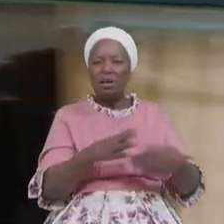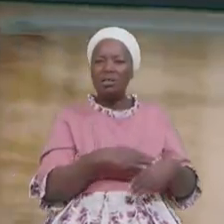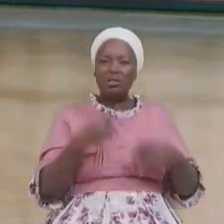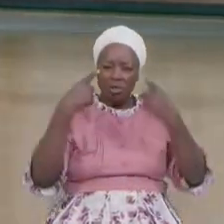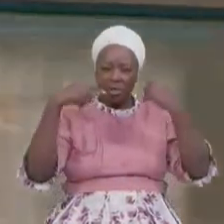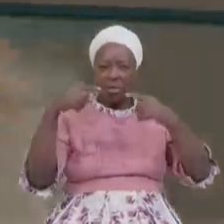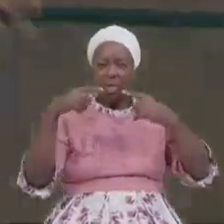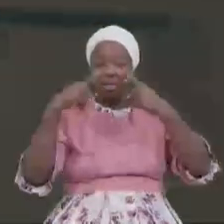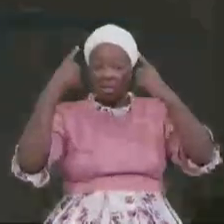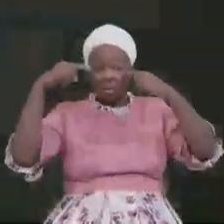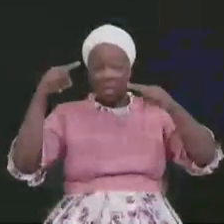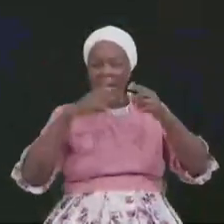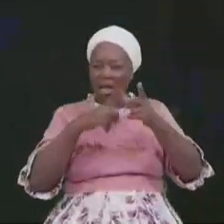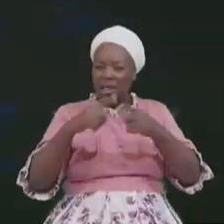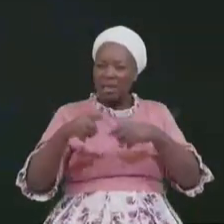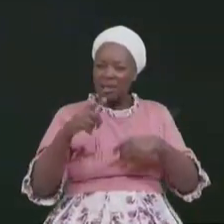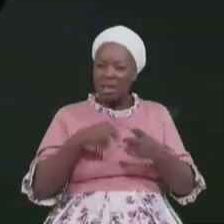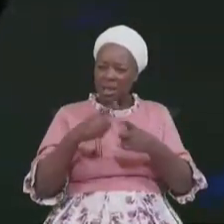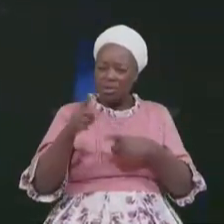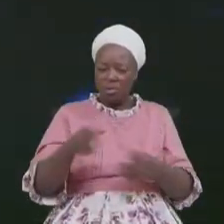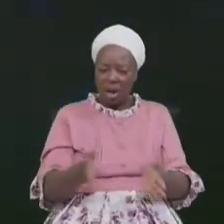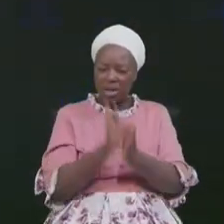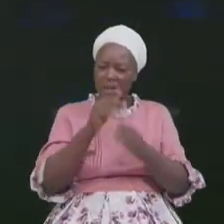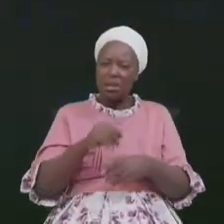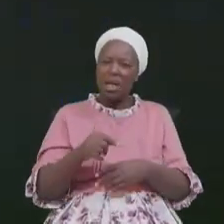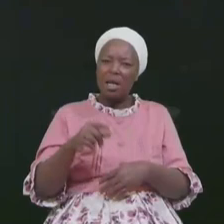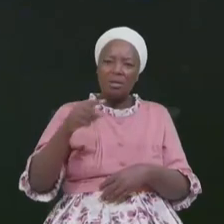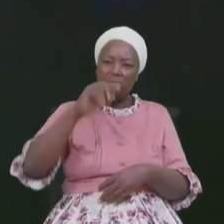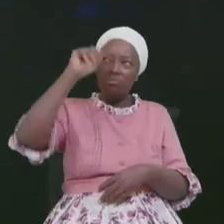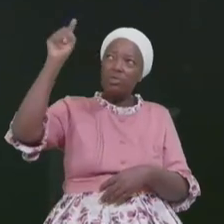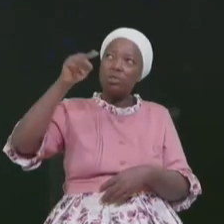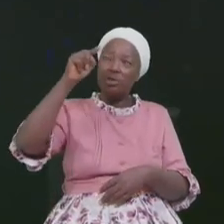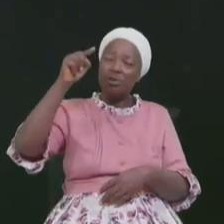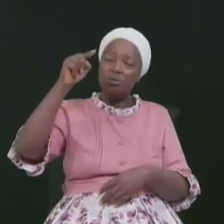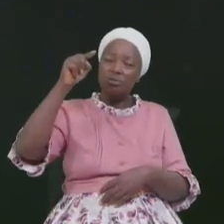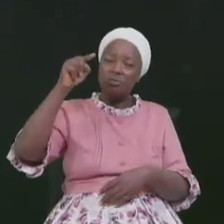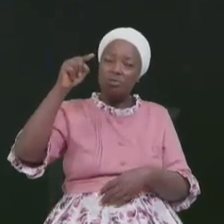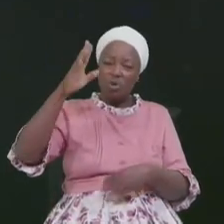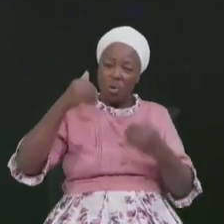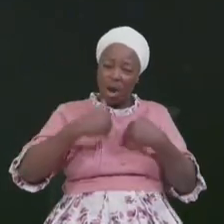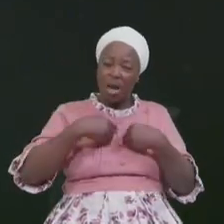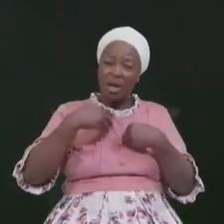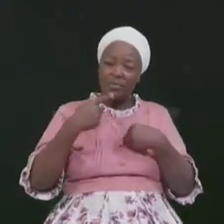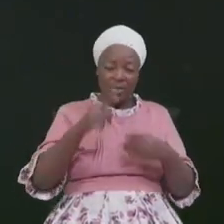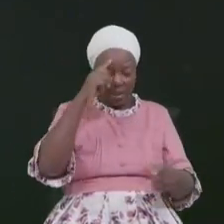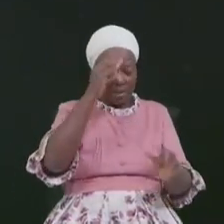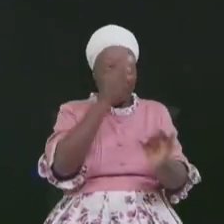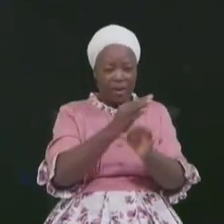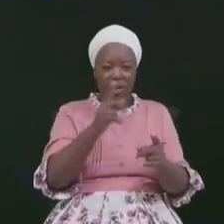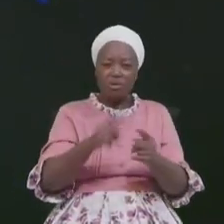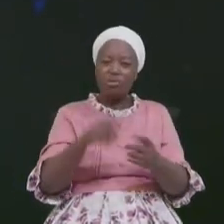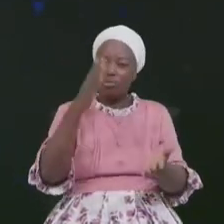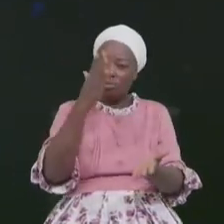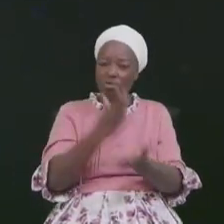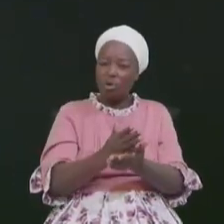la foi pour t'attenir et dire, soleil, prête attention, arrête-toi. Et le soleil s'est